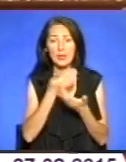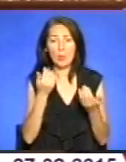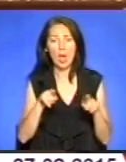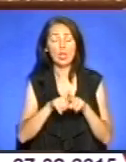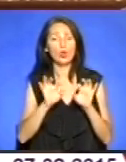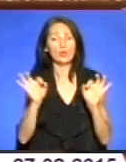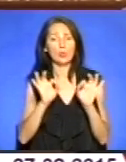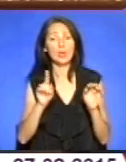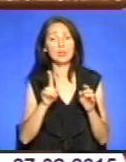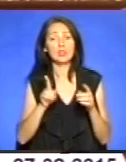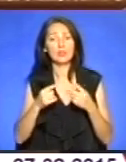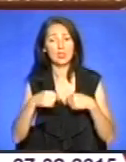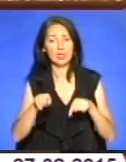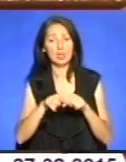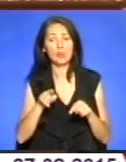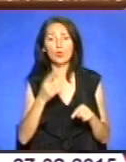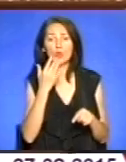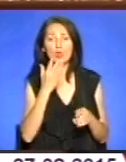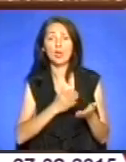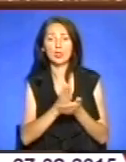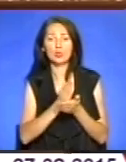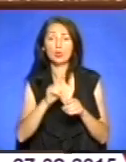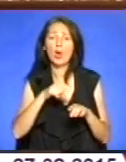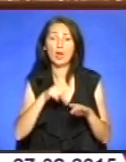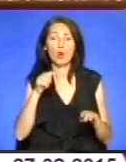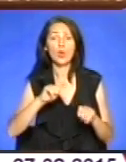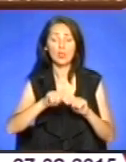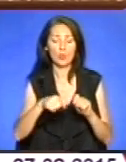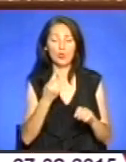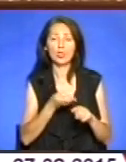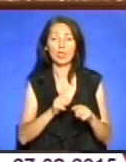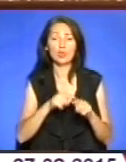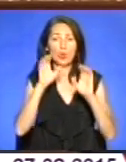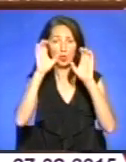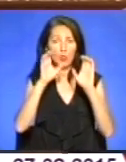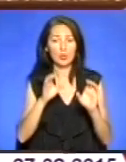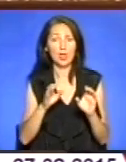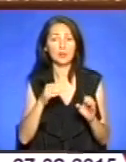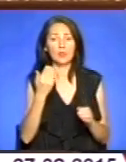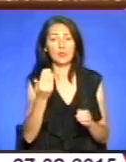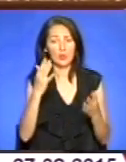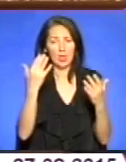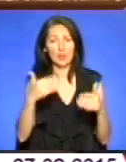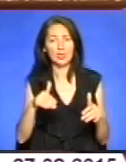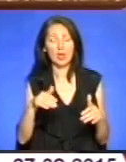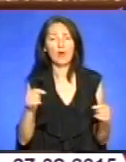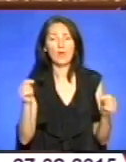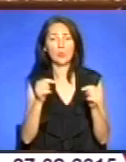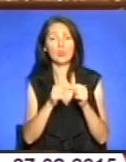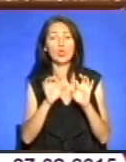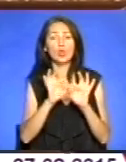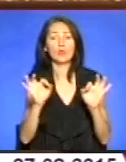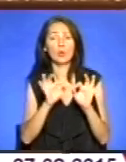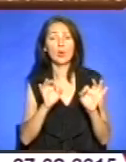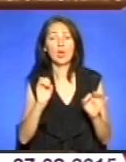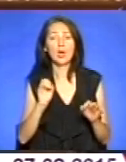то відповідно вже Національна служба реагує на порушення даного законодавства. І вони вже відповідно